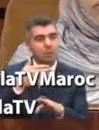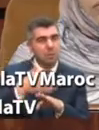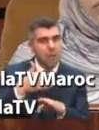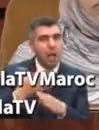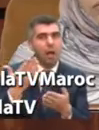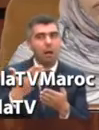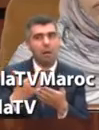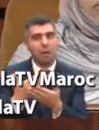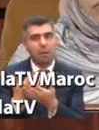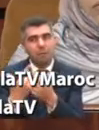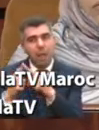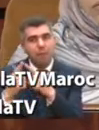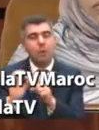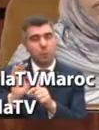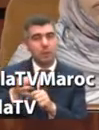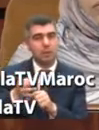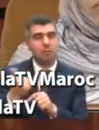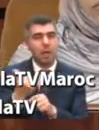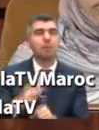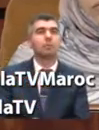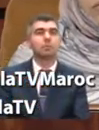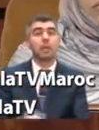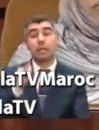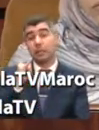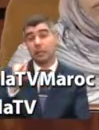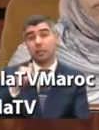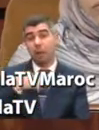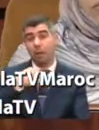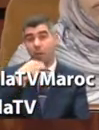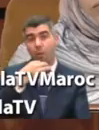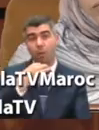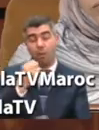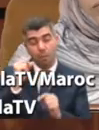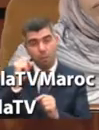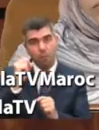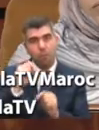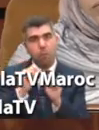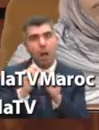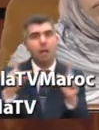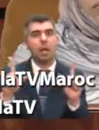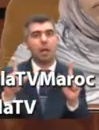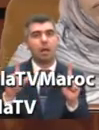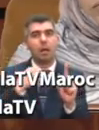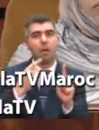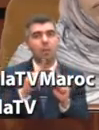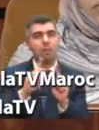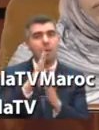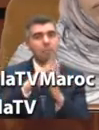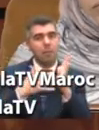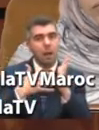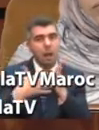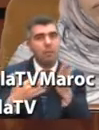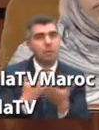آخره، لكن لا بد أن نبقى يقظين، لأن خارطة الطريق وحدها لا تؤمن لنا الوصول